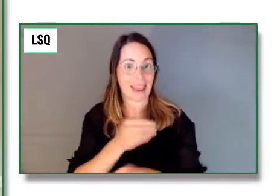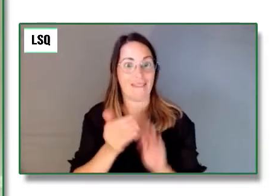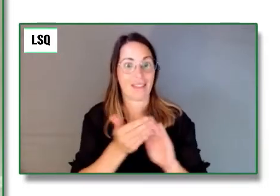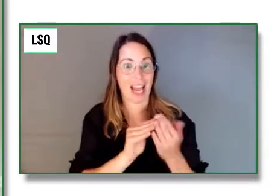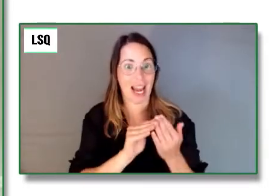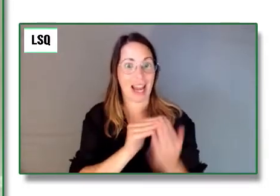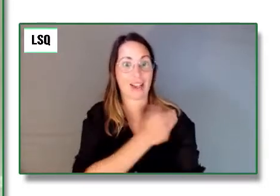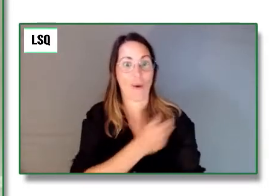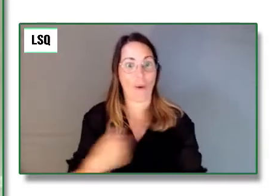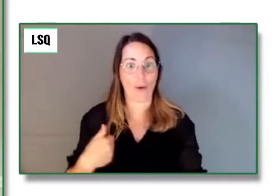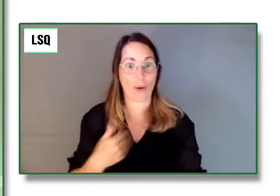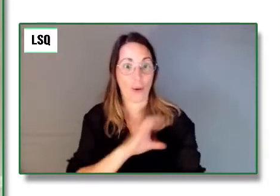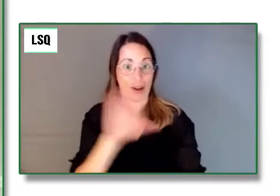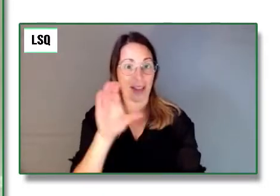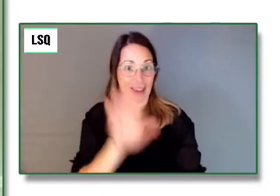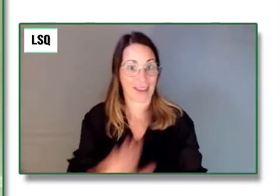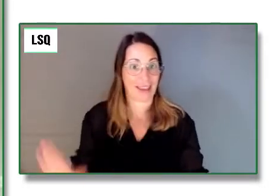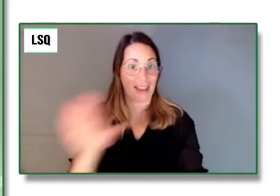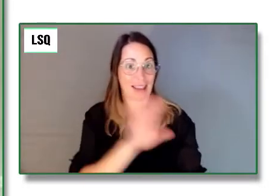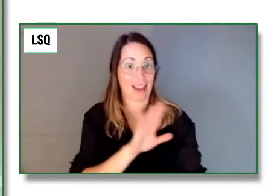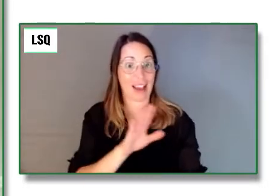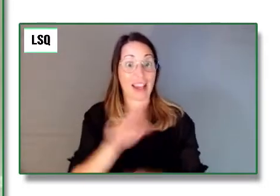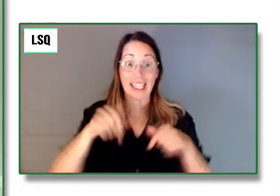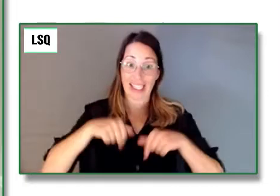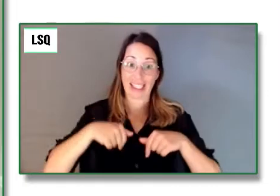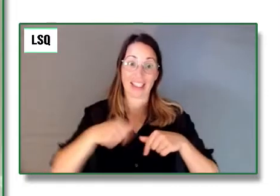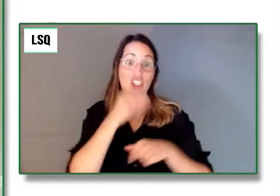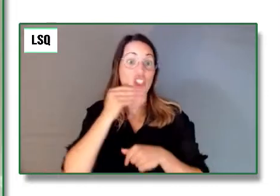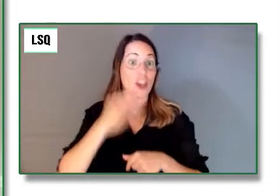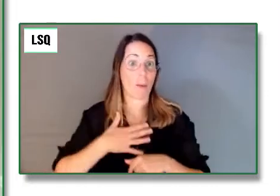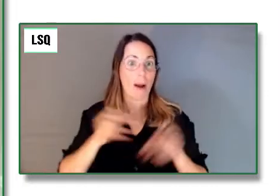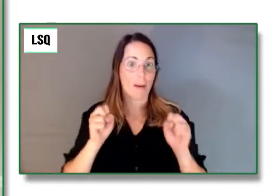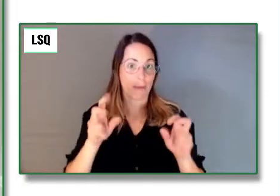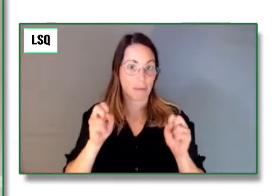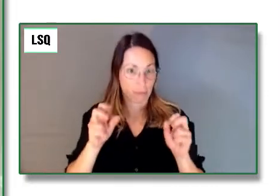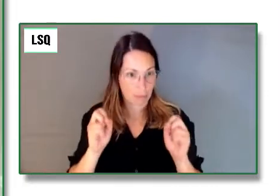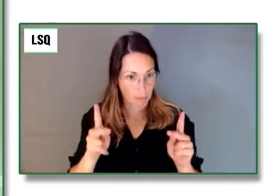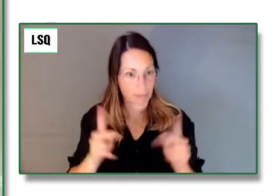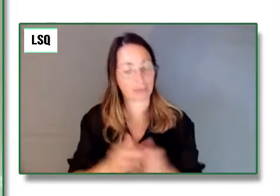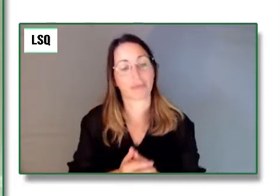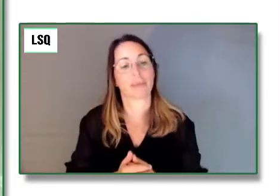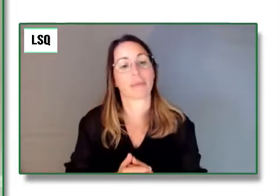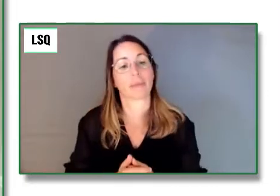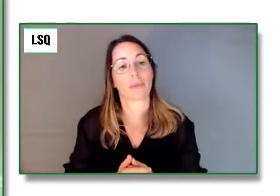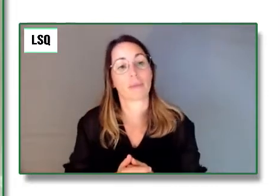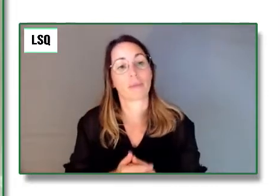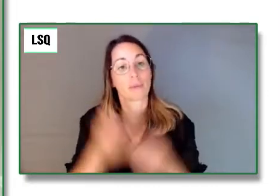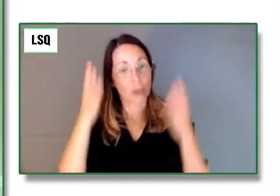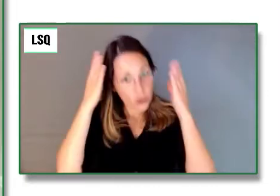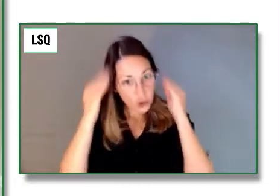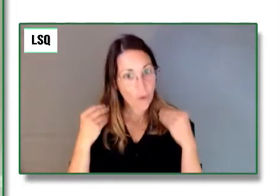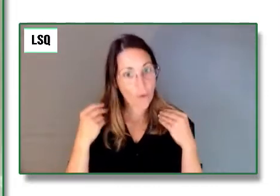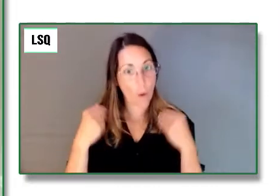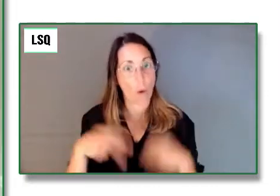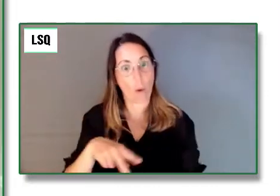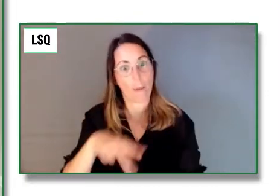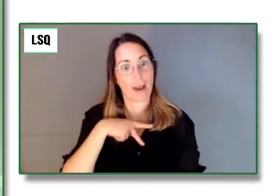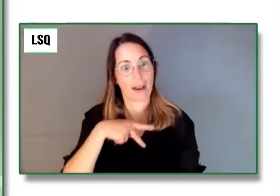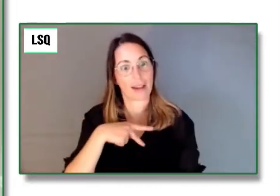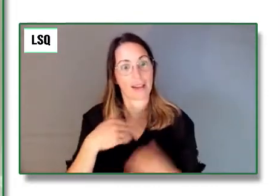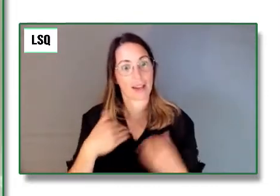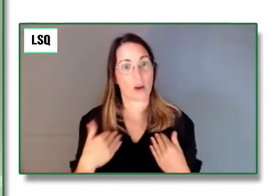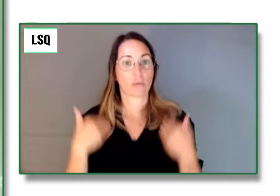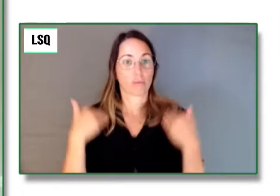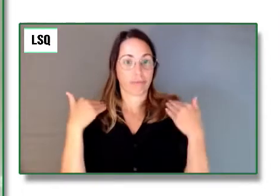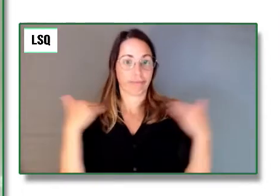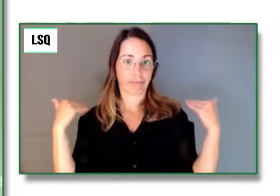cheveux bruns coupés aux épaules et je suis en fauteuil roulant et je suis très heureuse